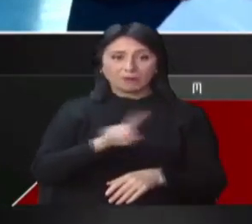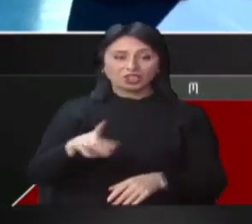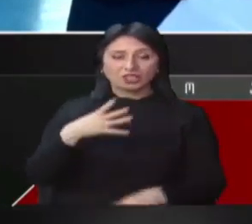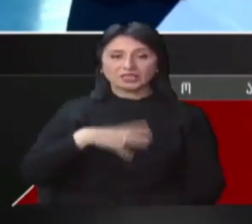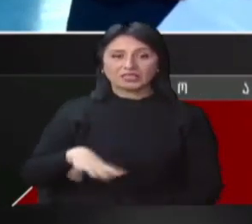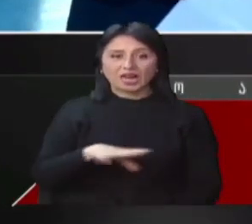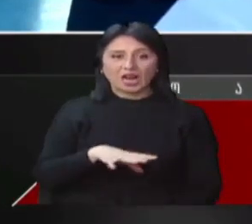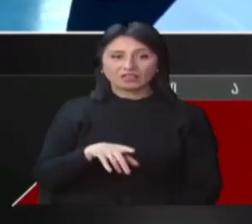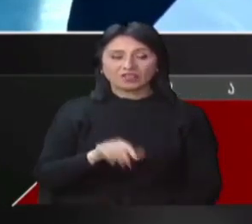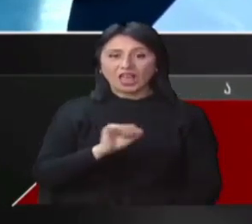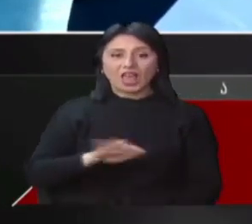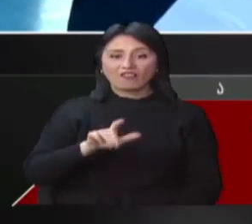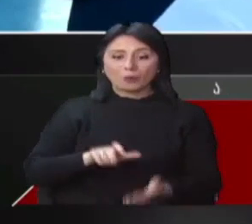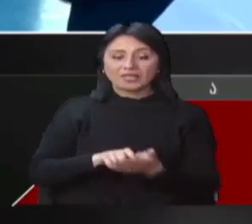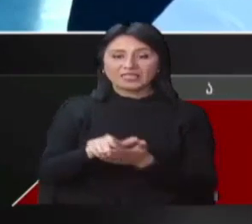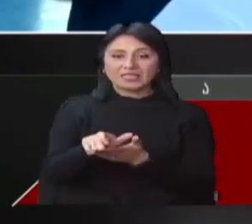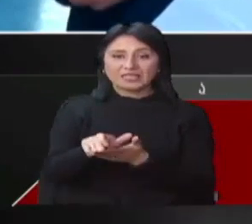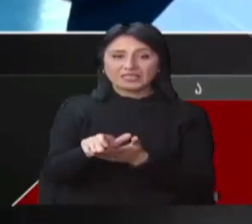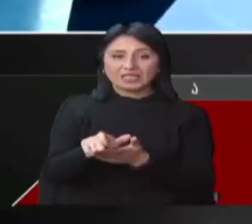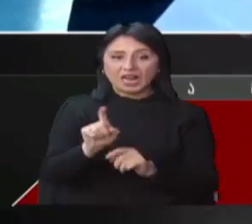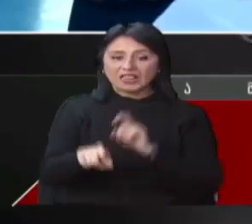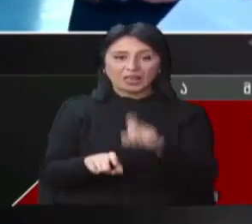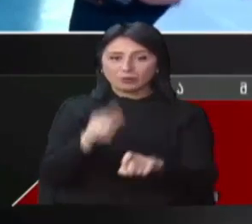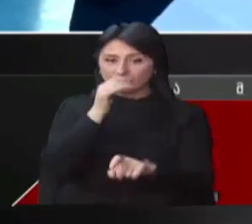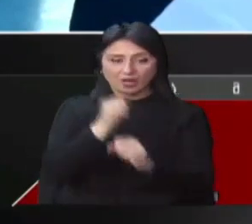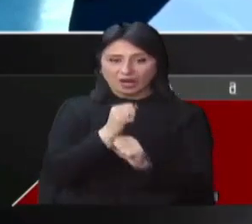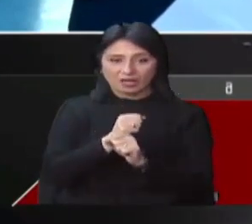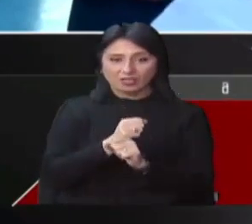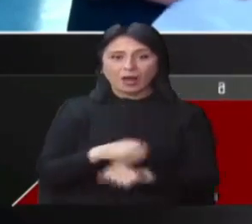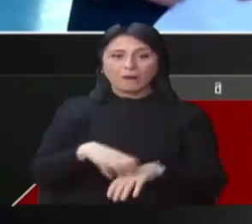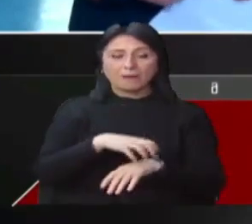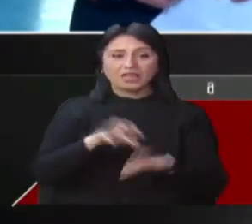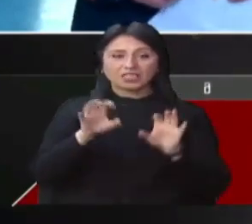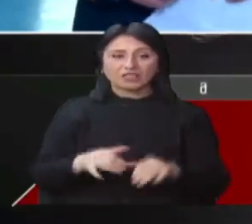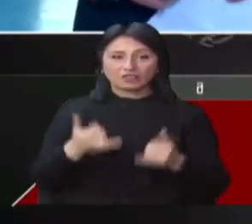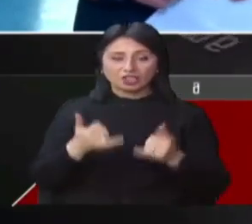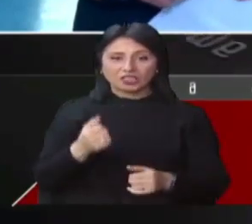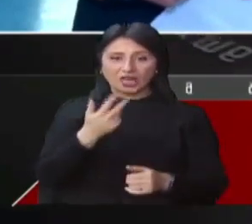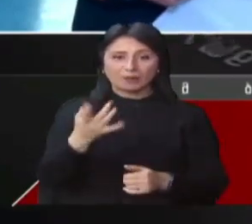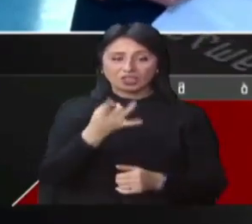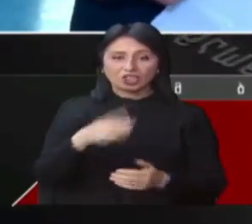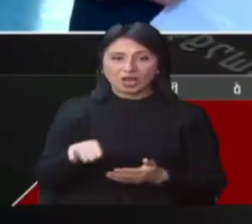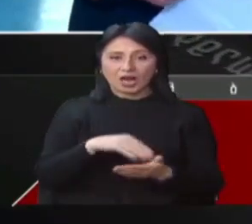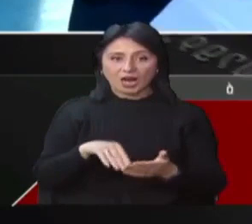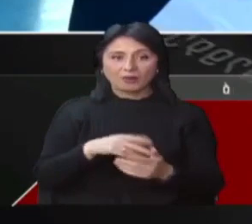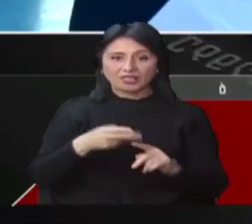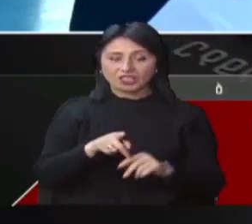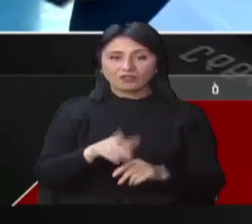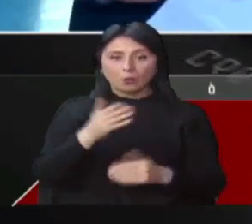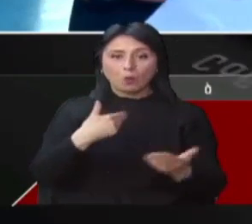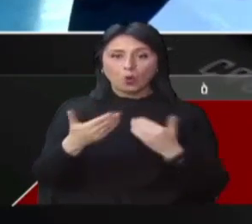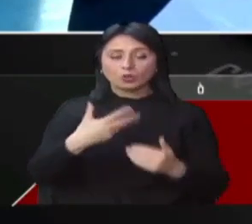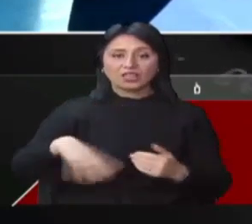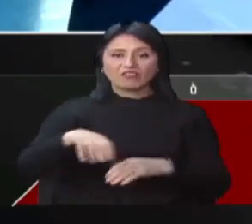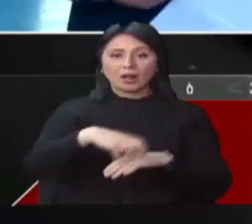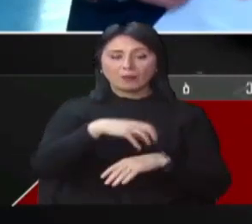საქართველო ევროპული გზისკენ ნაბიჯს ვერ გადადგას. Ასევე პარტიის თავმჯდომარემ დღეს რამდენჯერმე გაიმეორა ის, რომ ის მოუწოდებს